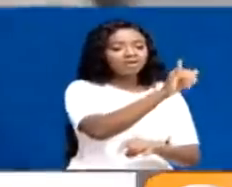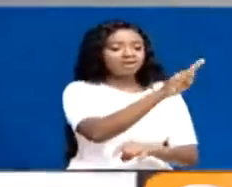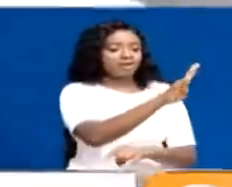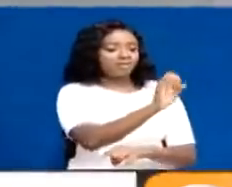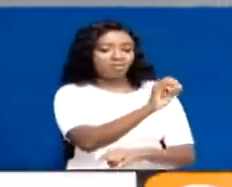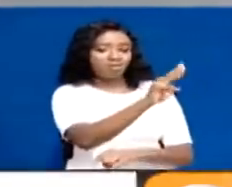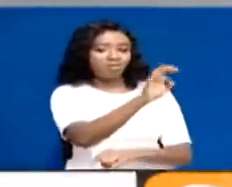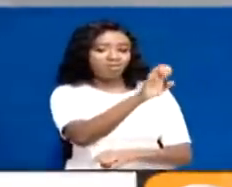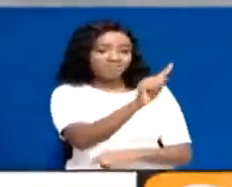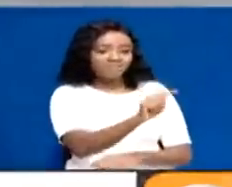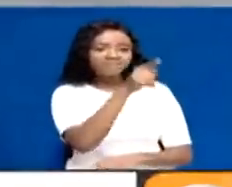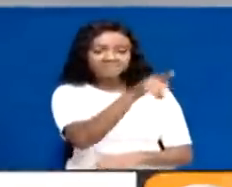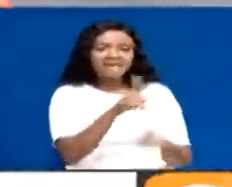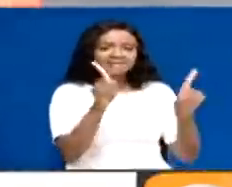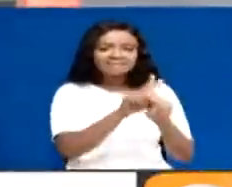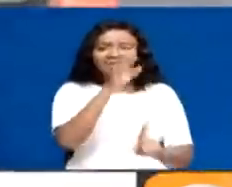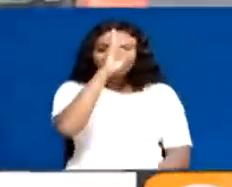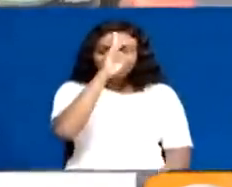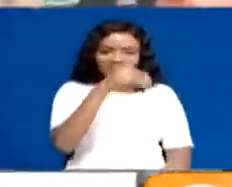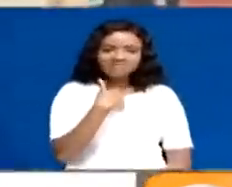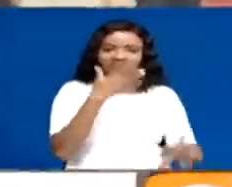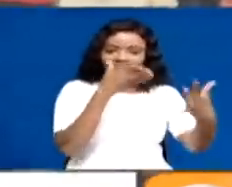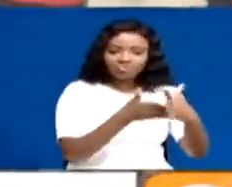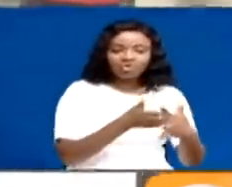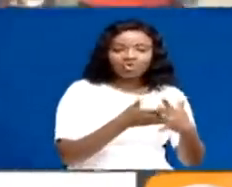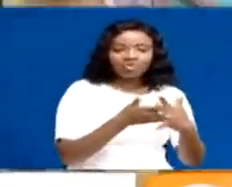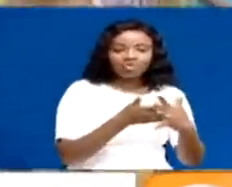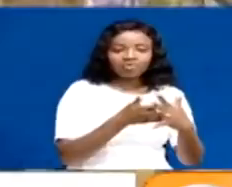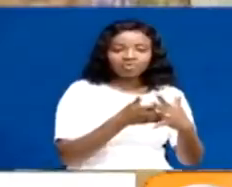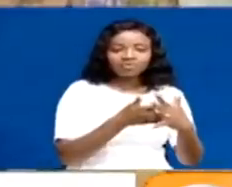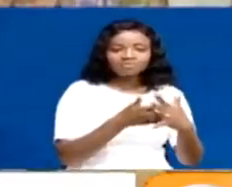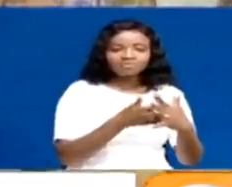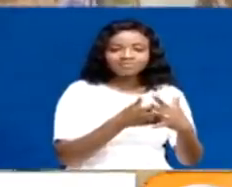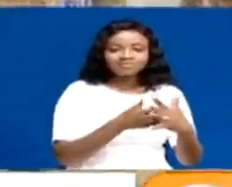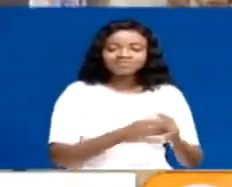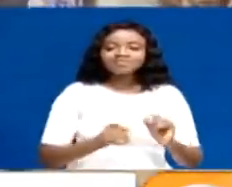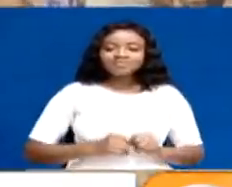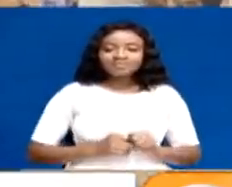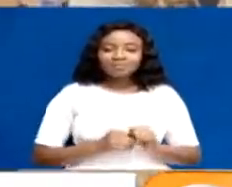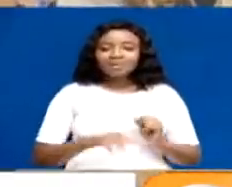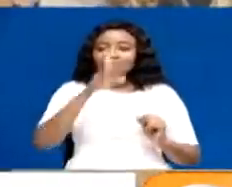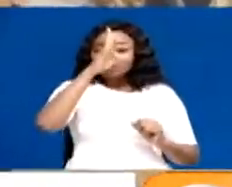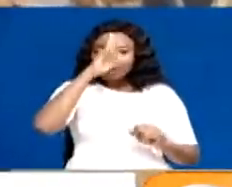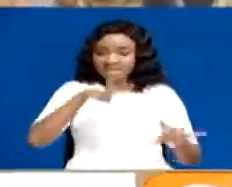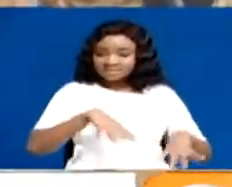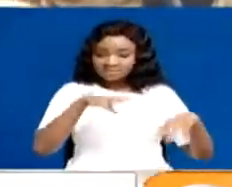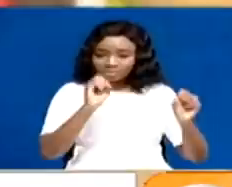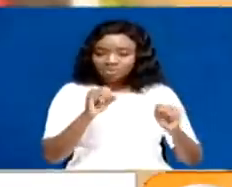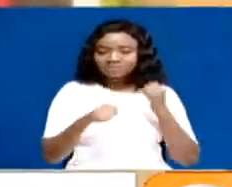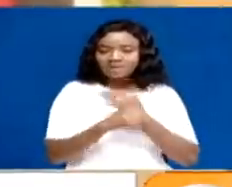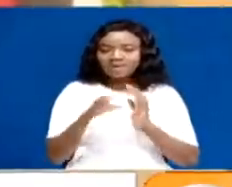Tayari polisi walikuwa wameweka vizuizi vya kuingia mkahawani humo. Kamanda wa polisi James